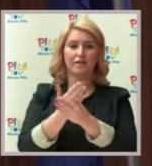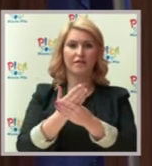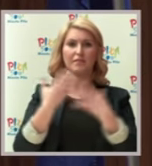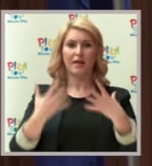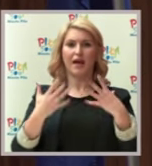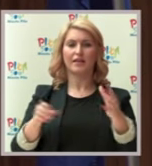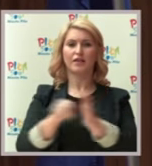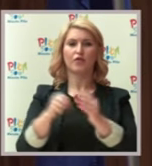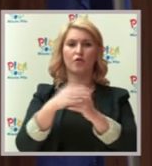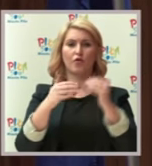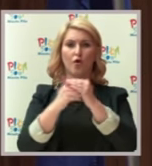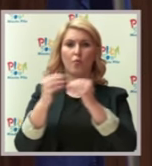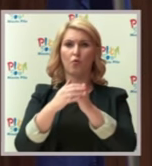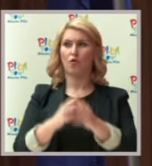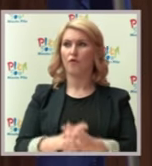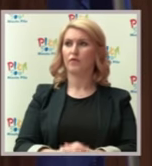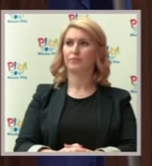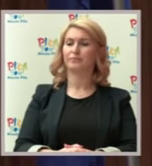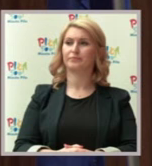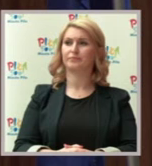dobrze świadczy nie tylko